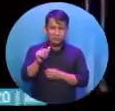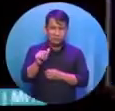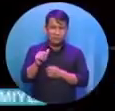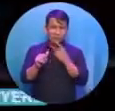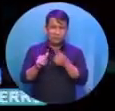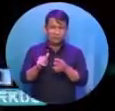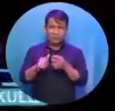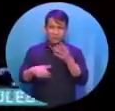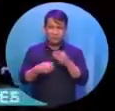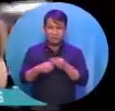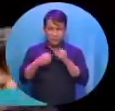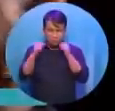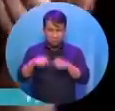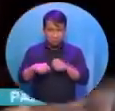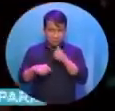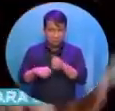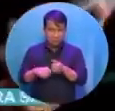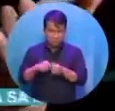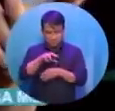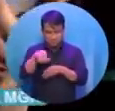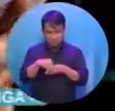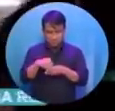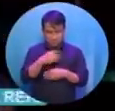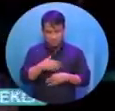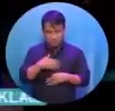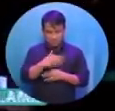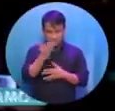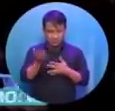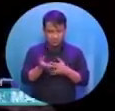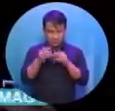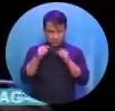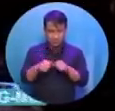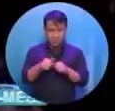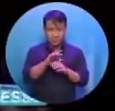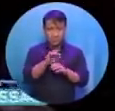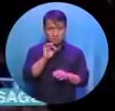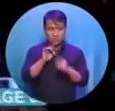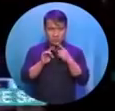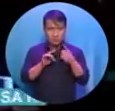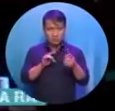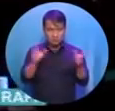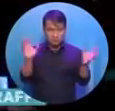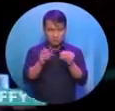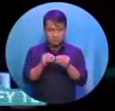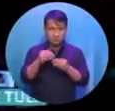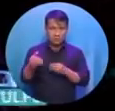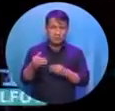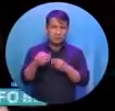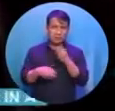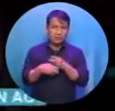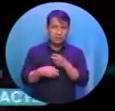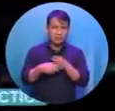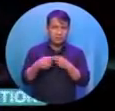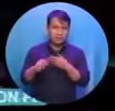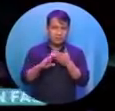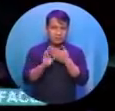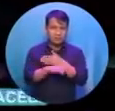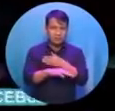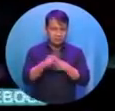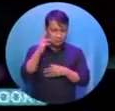daw talaga niyang hindi maging involved sa reklamo na ito, pero pinili daw niya. So, yun yung roundup ng mga keyboard warrior natin. Balik sa inyo dyan sa